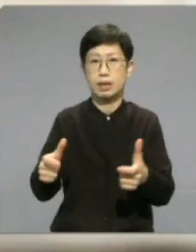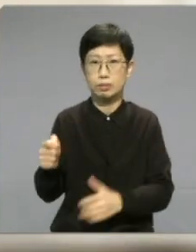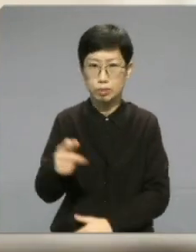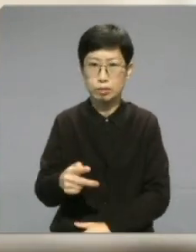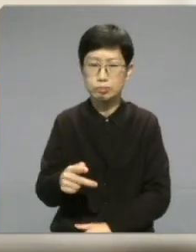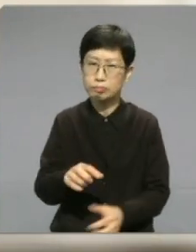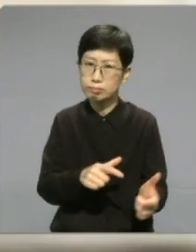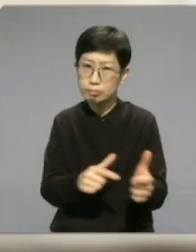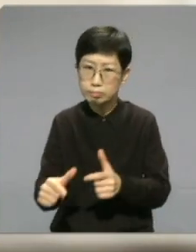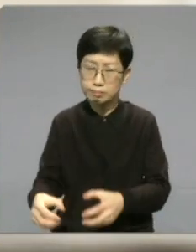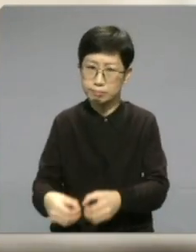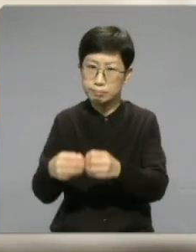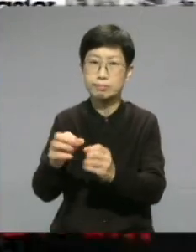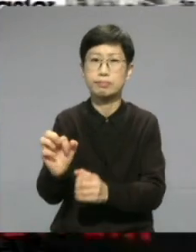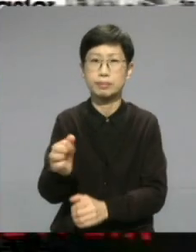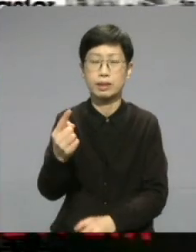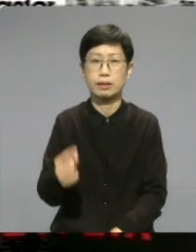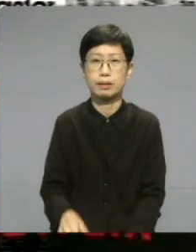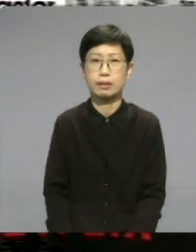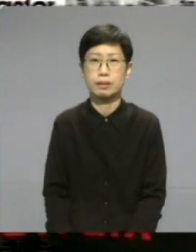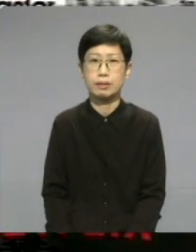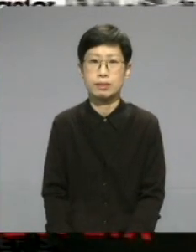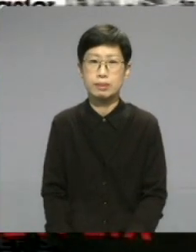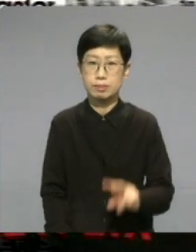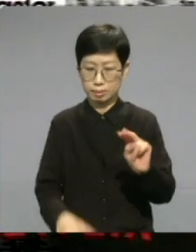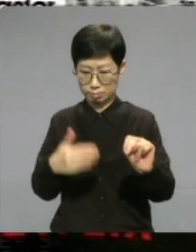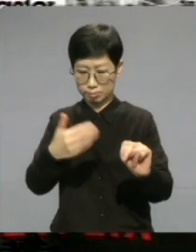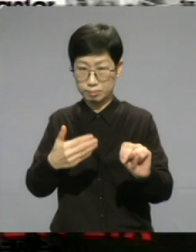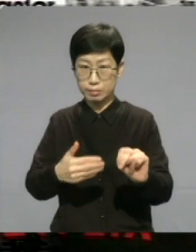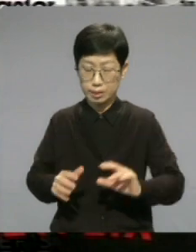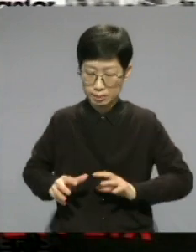맞물린 성과라는 분석입니다. 이로써